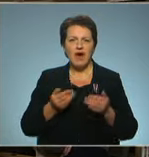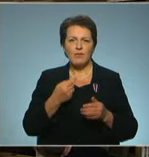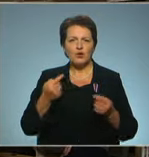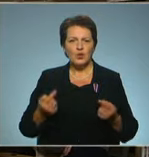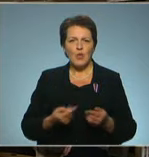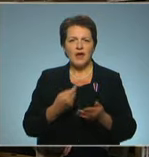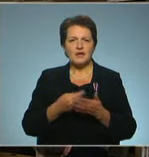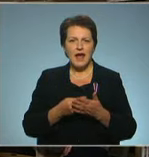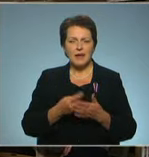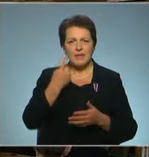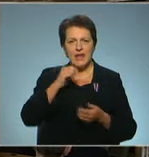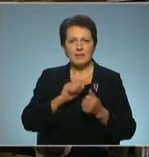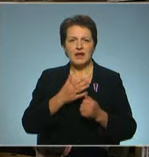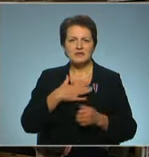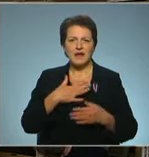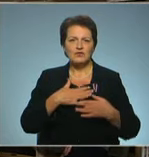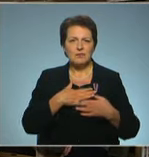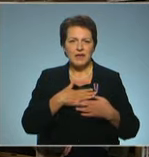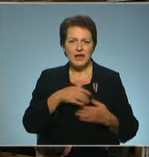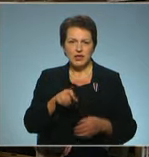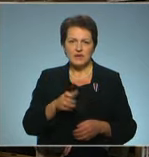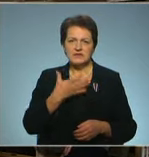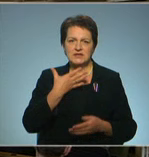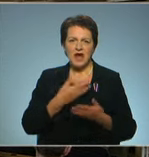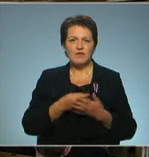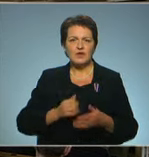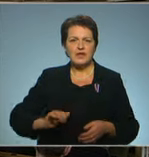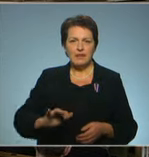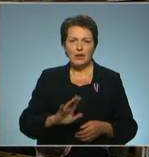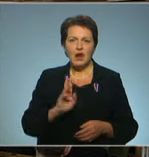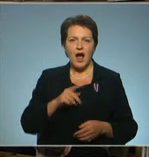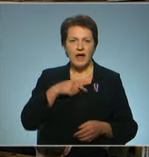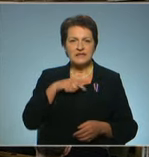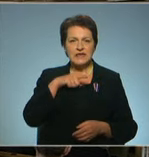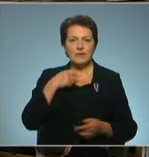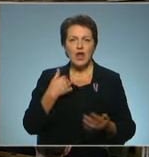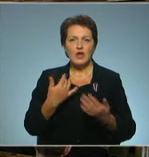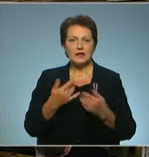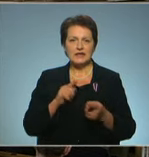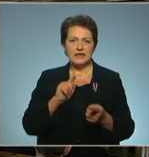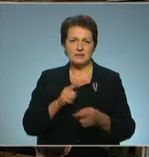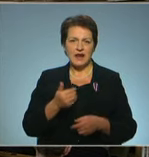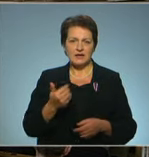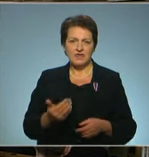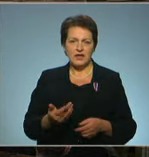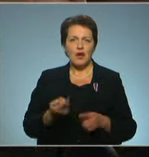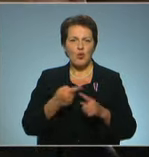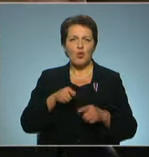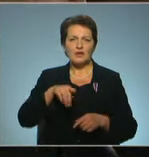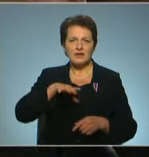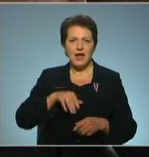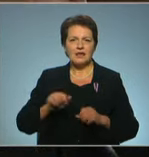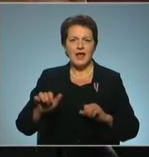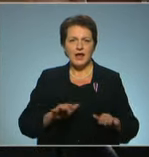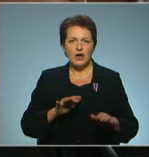pieminēt savus mīļos, savu ģimeni, kā es gribētu attiekties pret viņiem, un tad rīkoties saskaņā